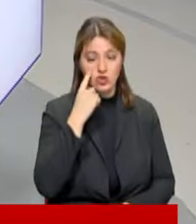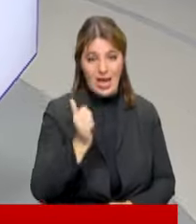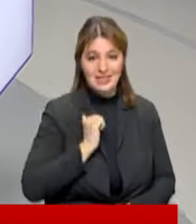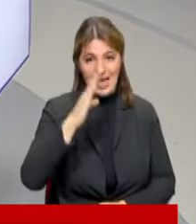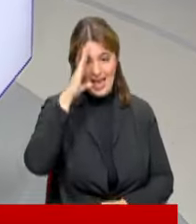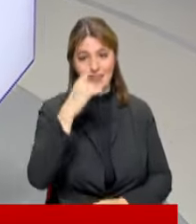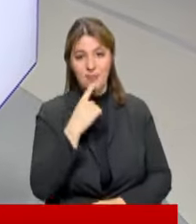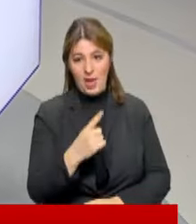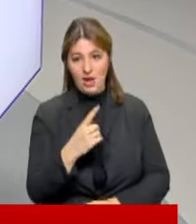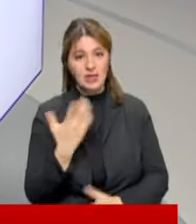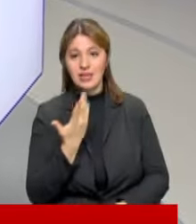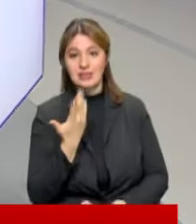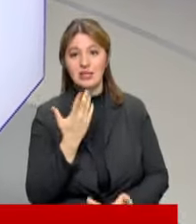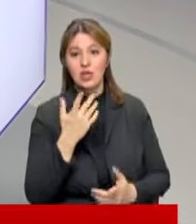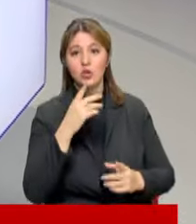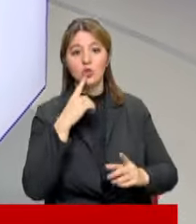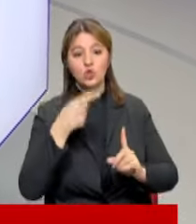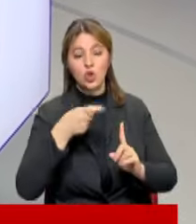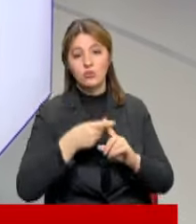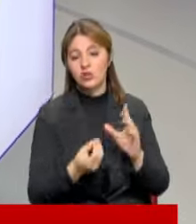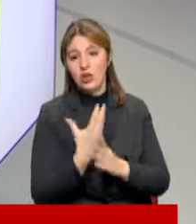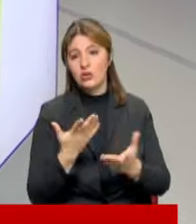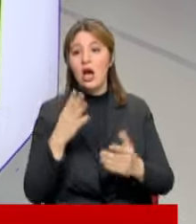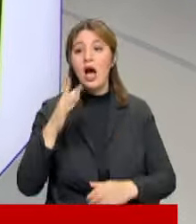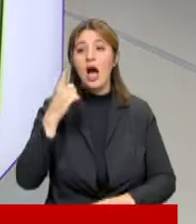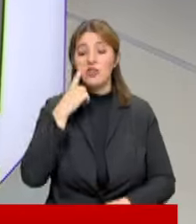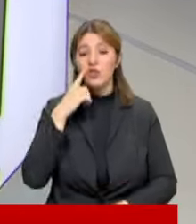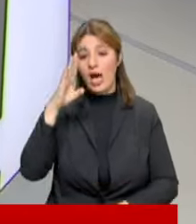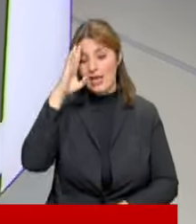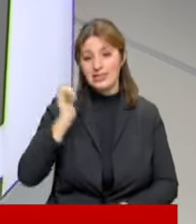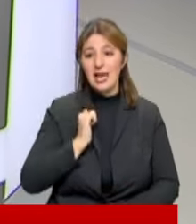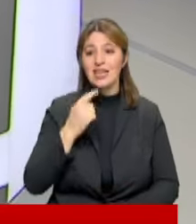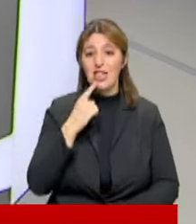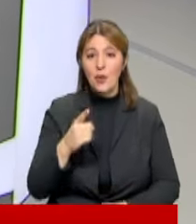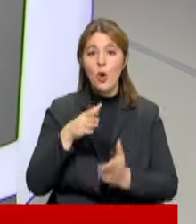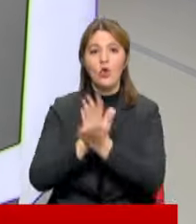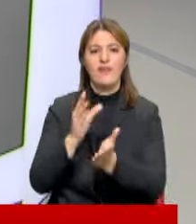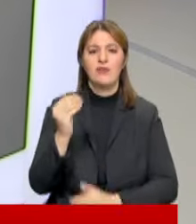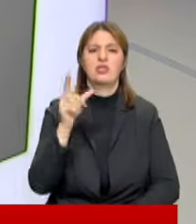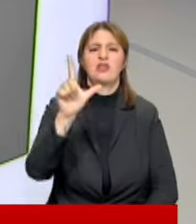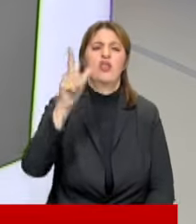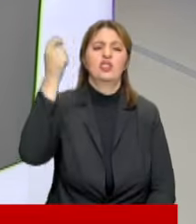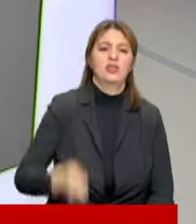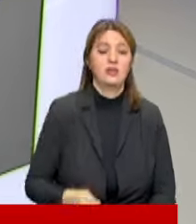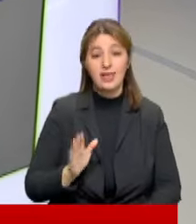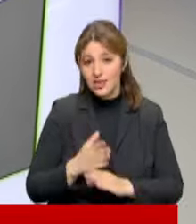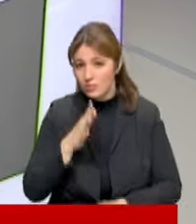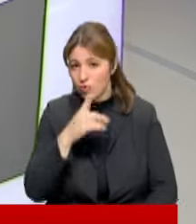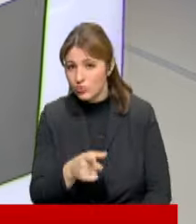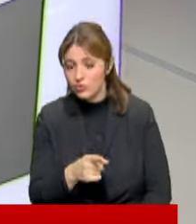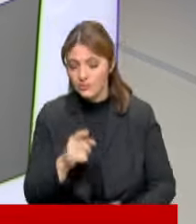askerleri izlemek nasıl disiplin soruşturması sebebi ol Atatürk'ün askerleri izlemek ödül verilmesi gereken bir olaydır Neden biliyor